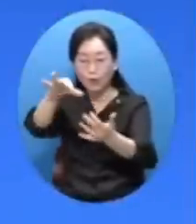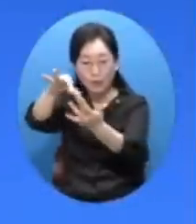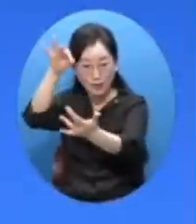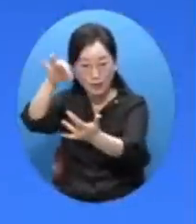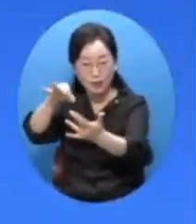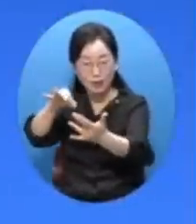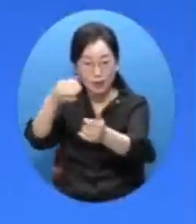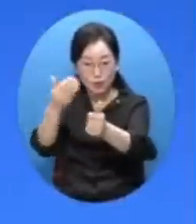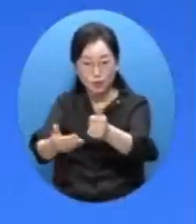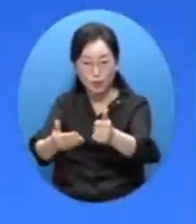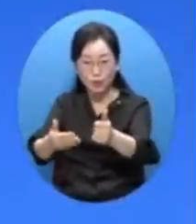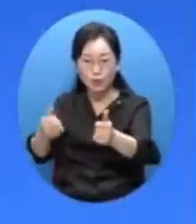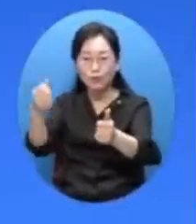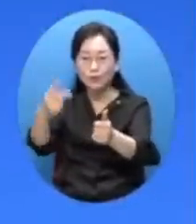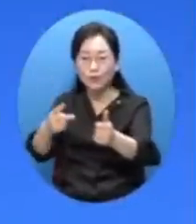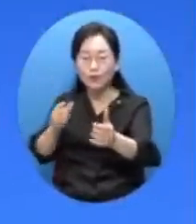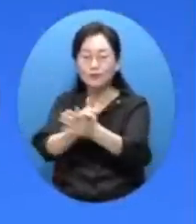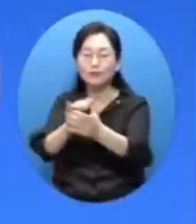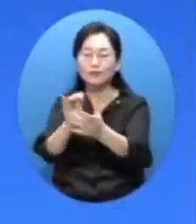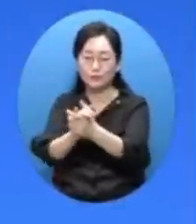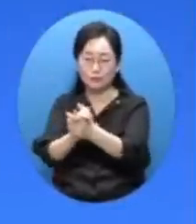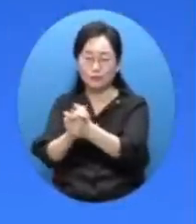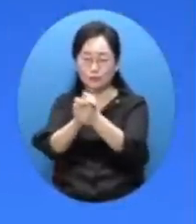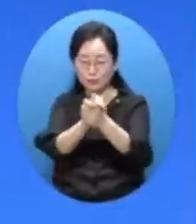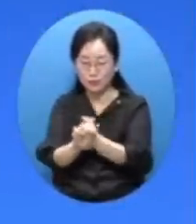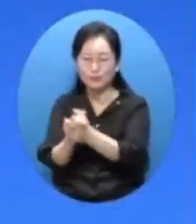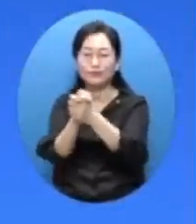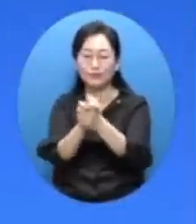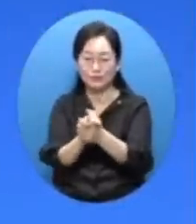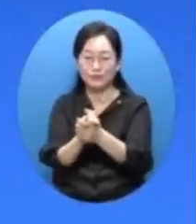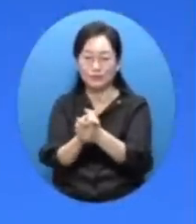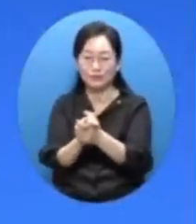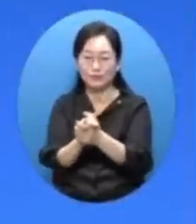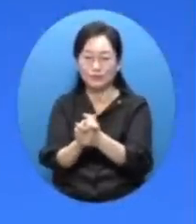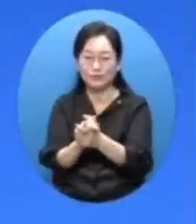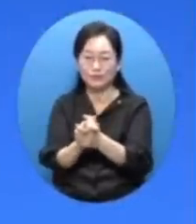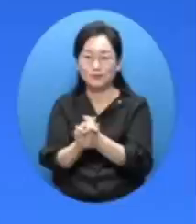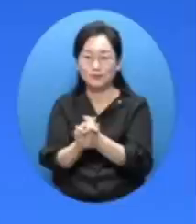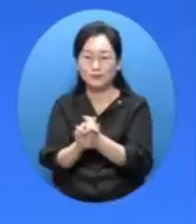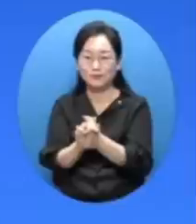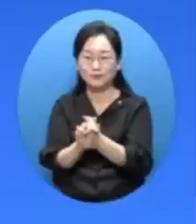택하시고 그리고 우리를 벗으로 친구로 주님